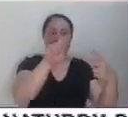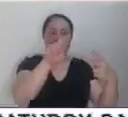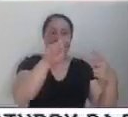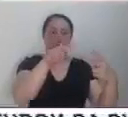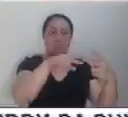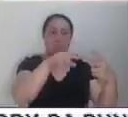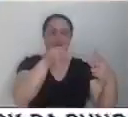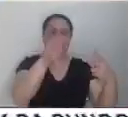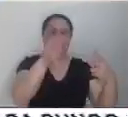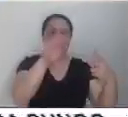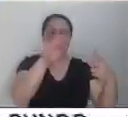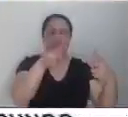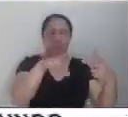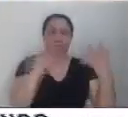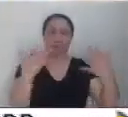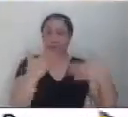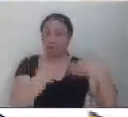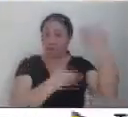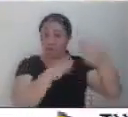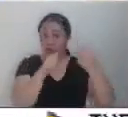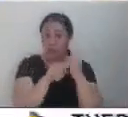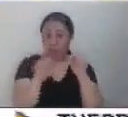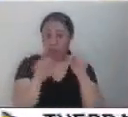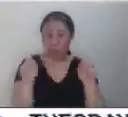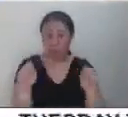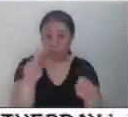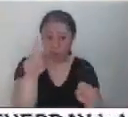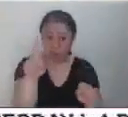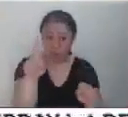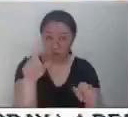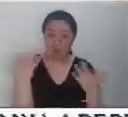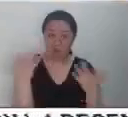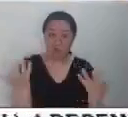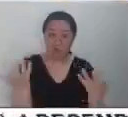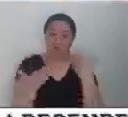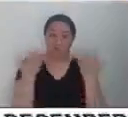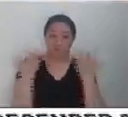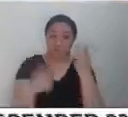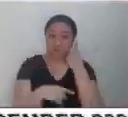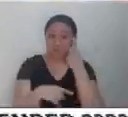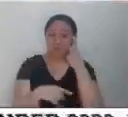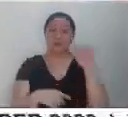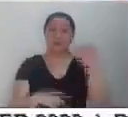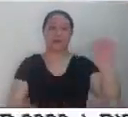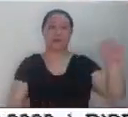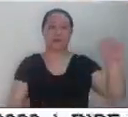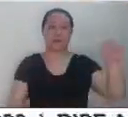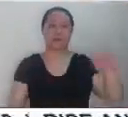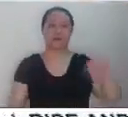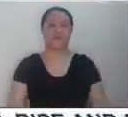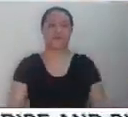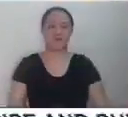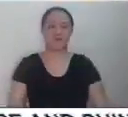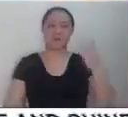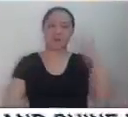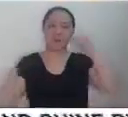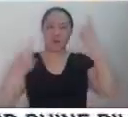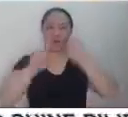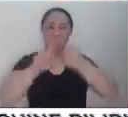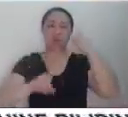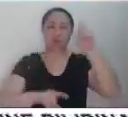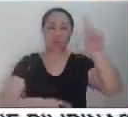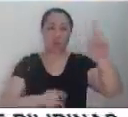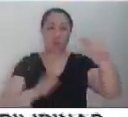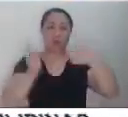kasi yung aming reporter kanina nasa NLEX at ang kanya pong nabanggit, parang inaabot po ng 30 minutes yung pagpapakabit po ng RFID.